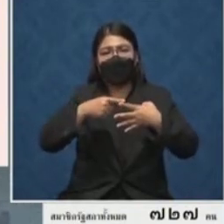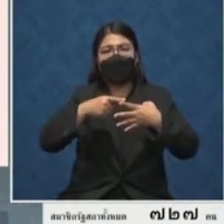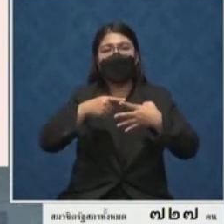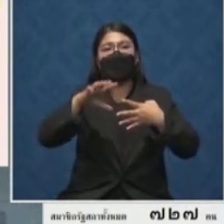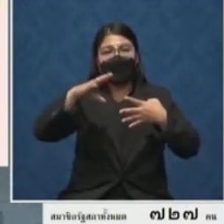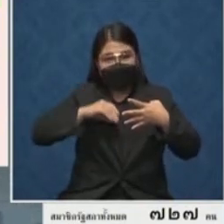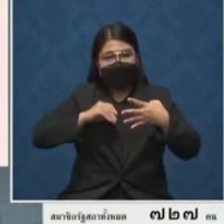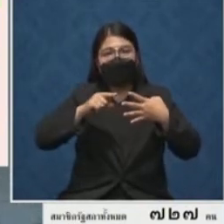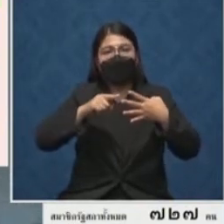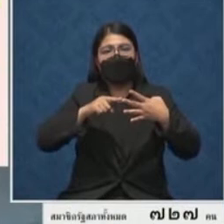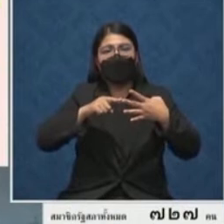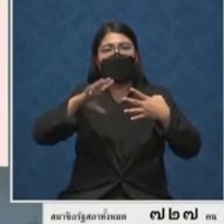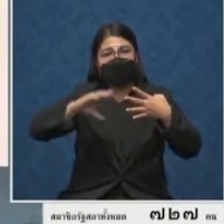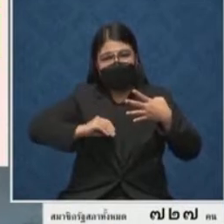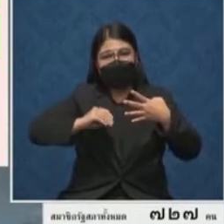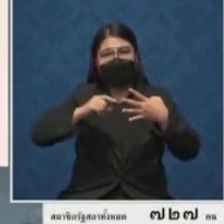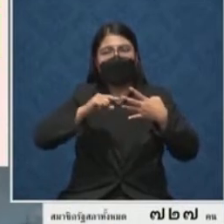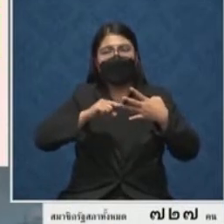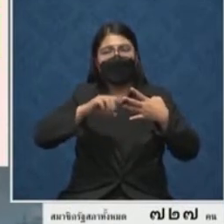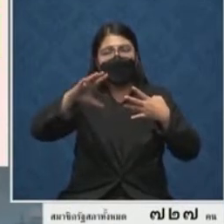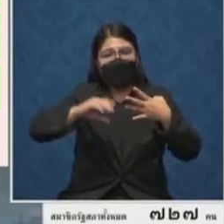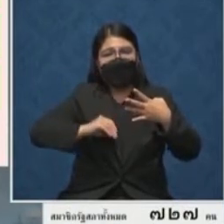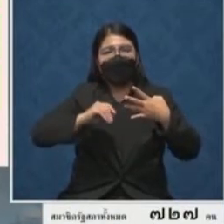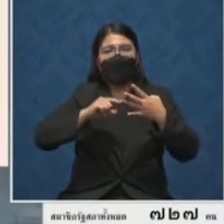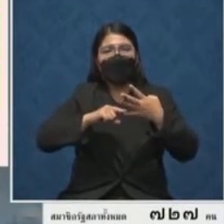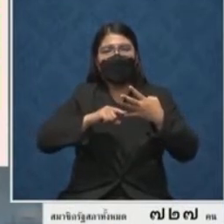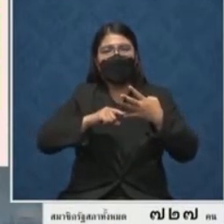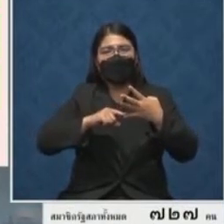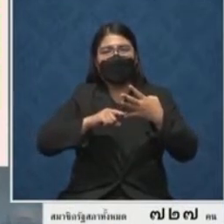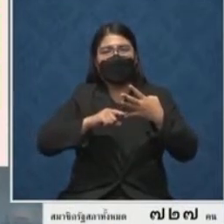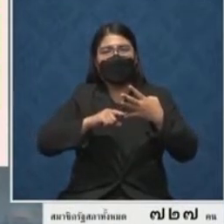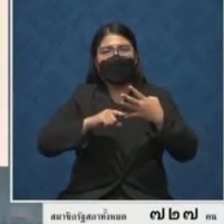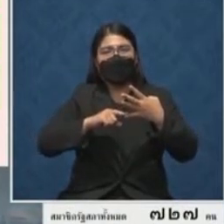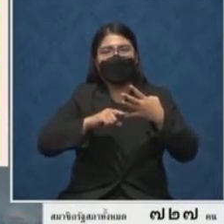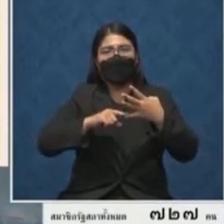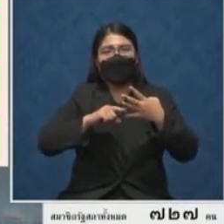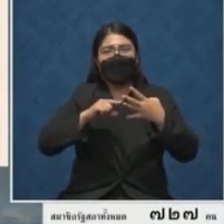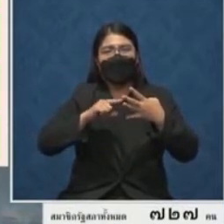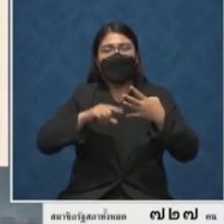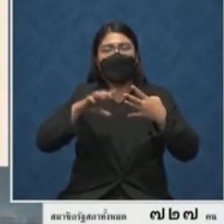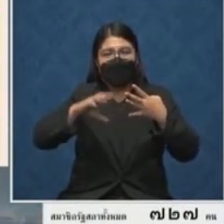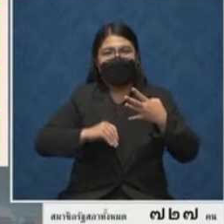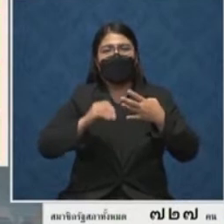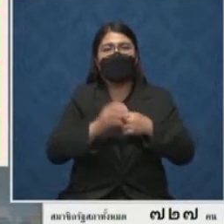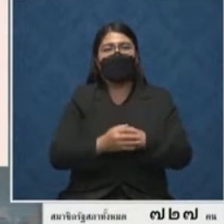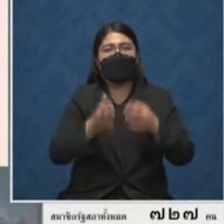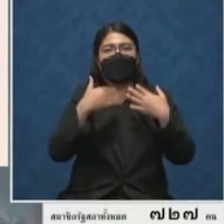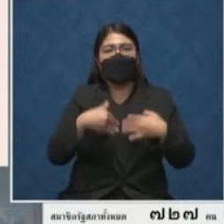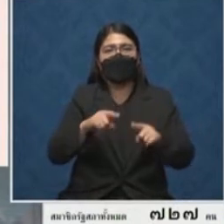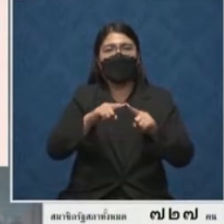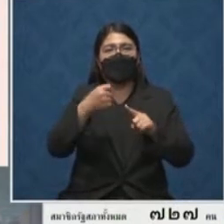การ2รับหลักการ3รับหลักการ4รับหลักการ 55นายคำนูลสิทธิสม